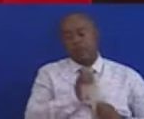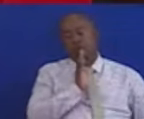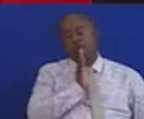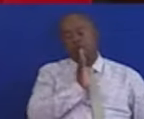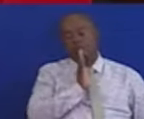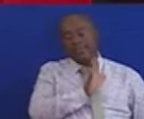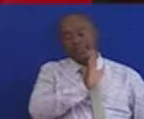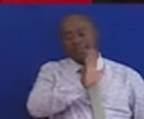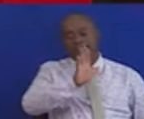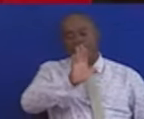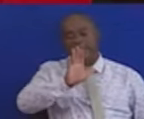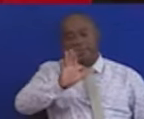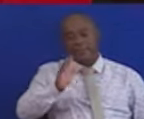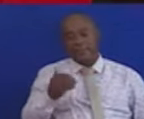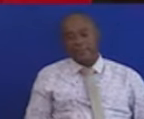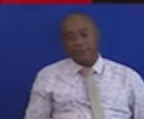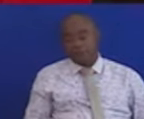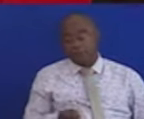ardhelia